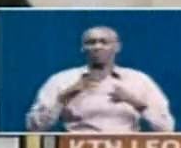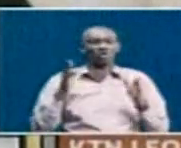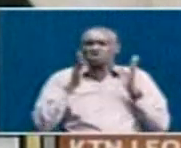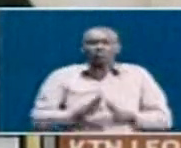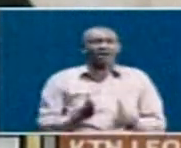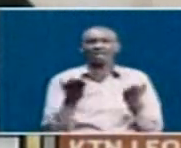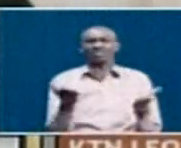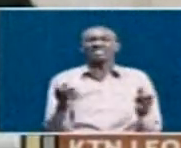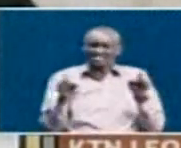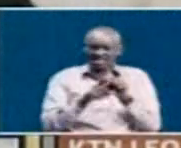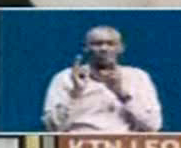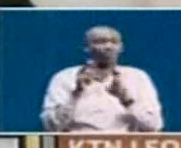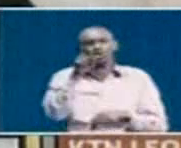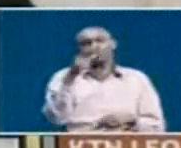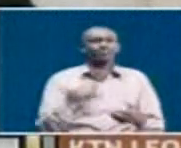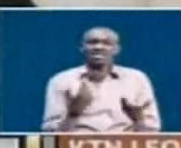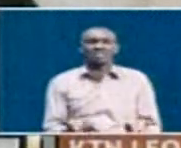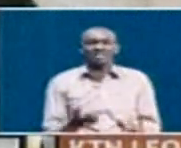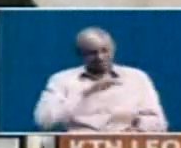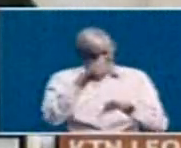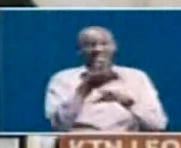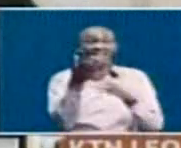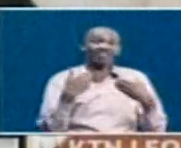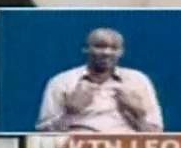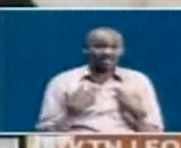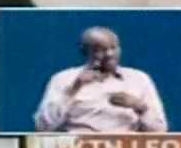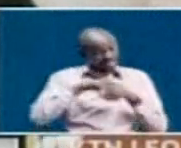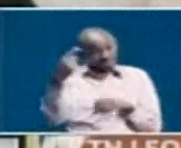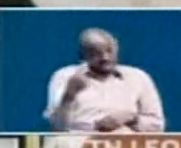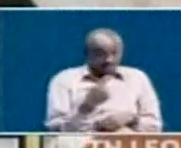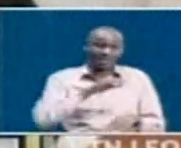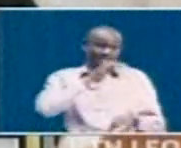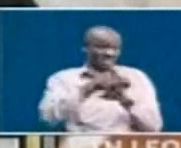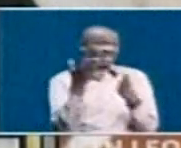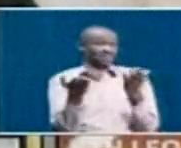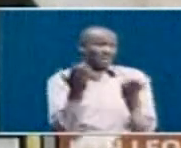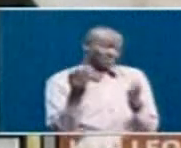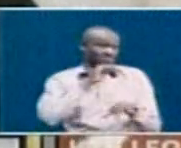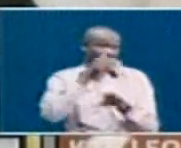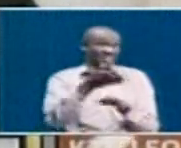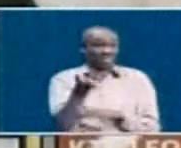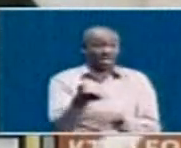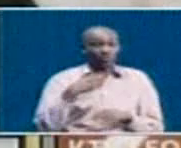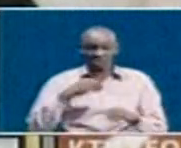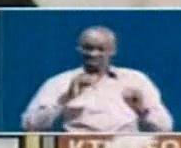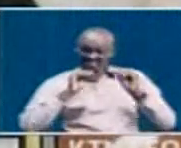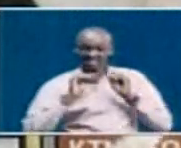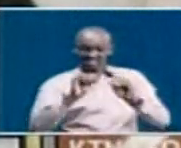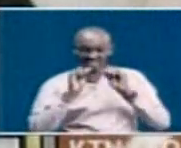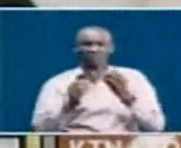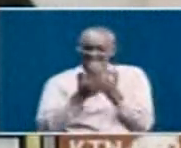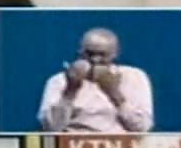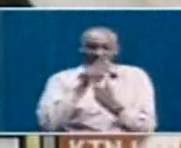They come just like anybody else who's expectant, and when they come to the facility we treat them like we